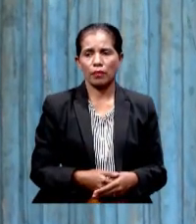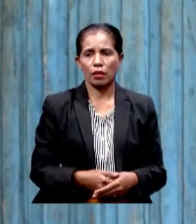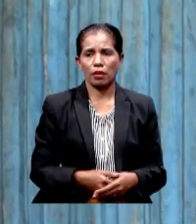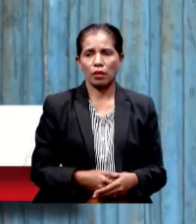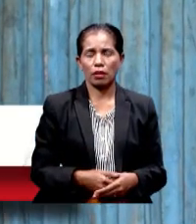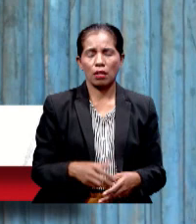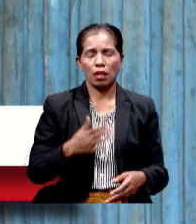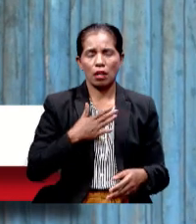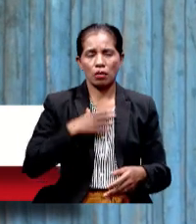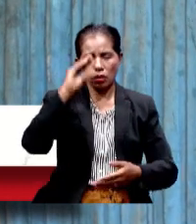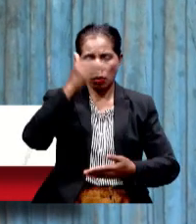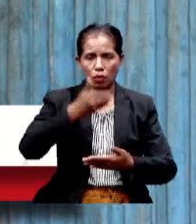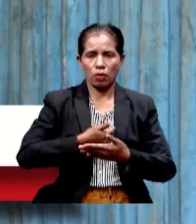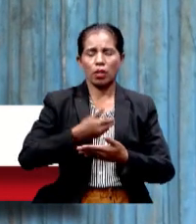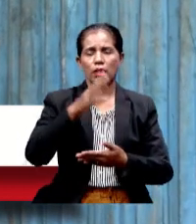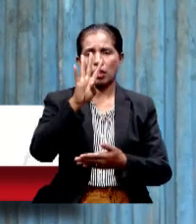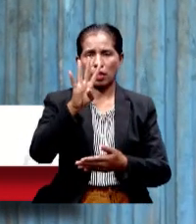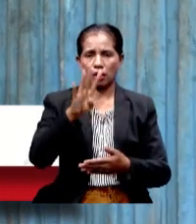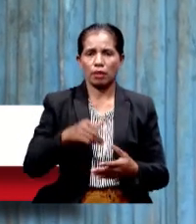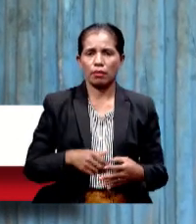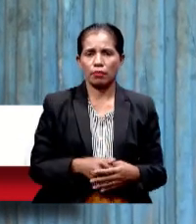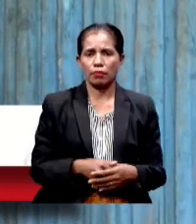one nine hat.